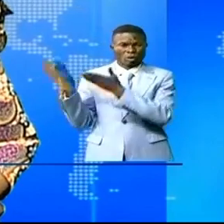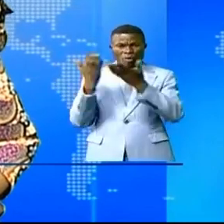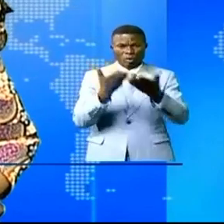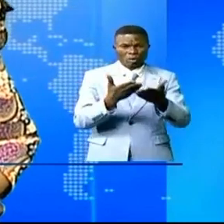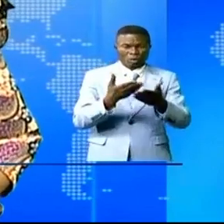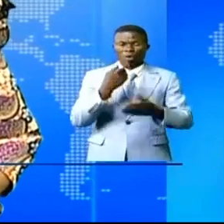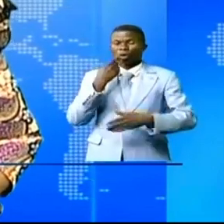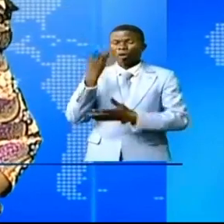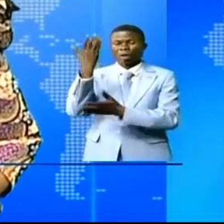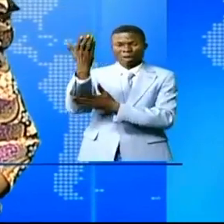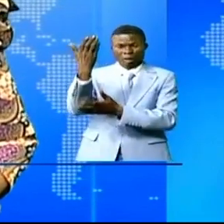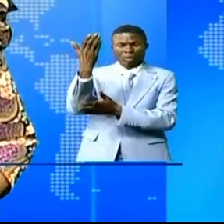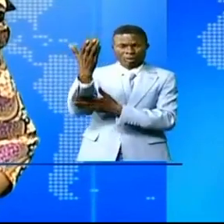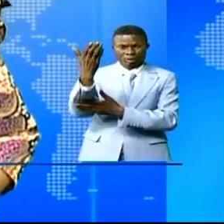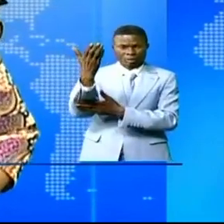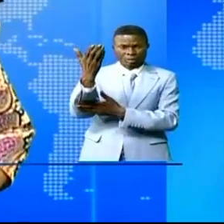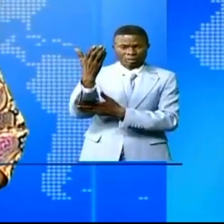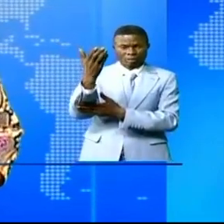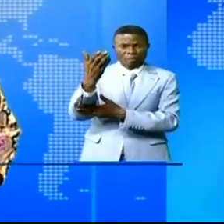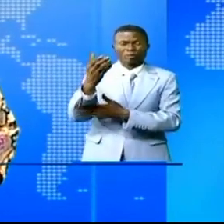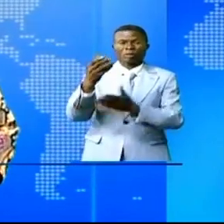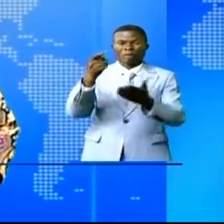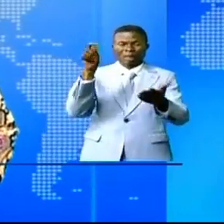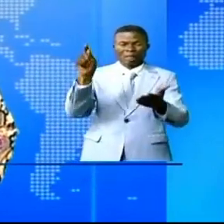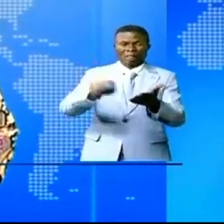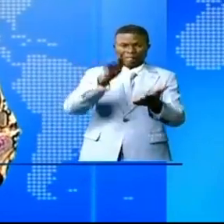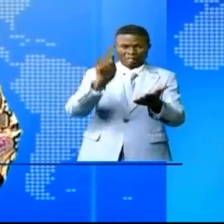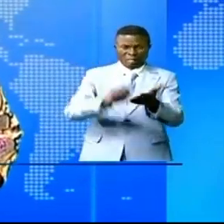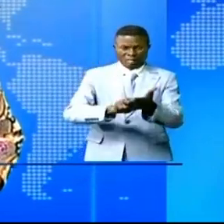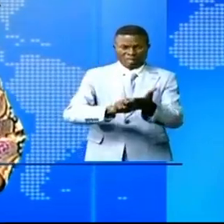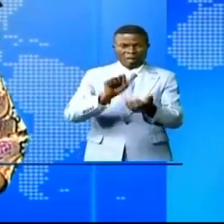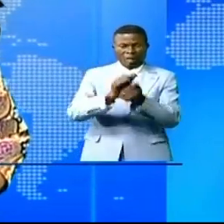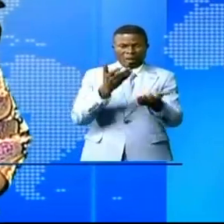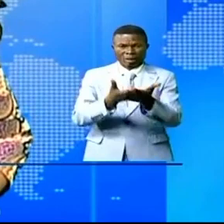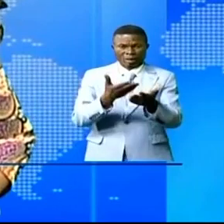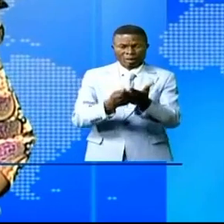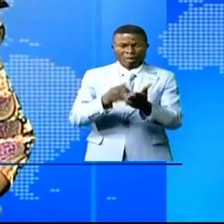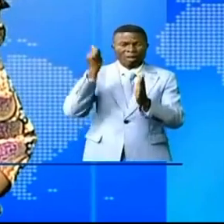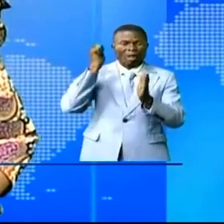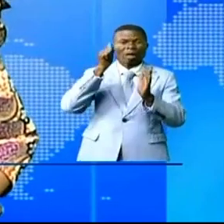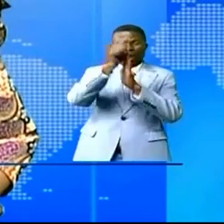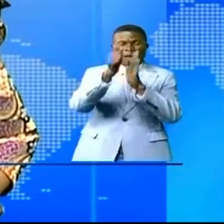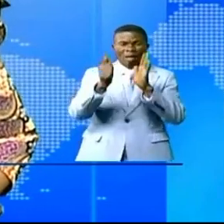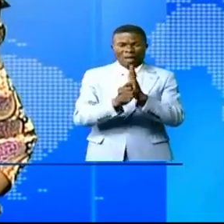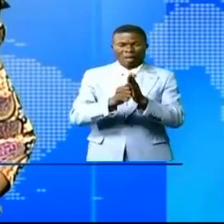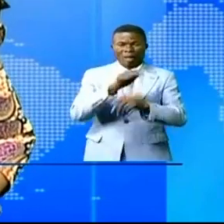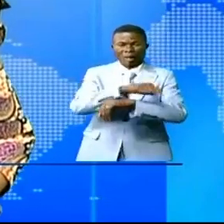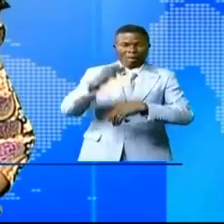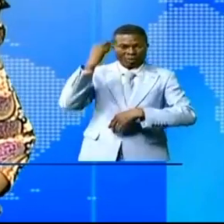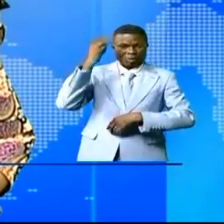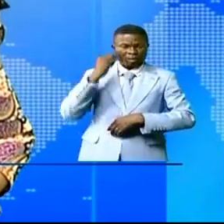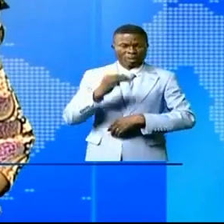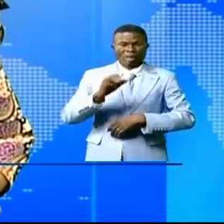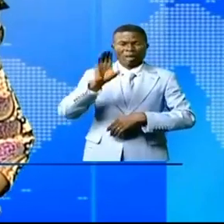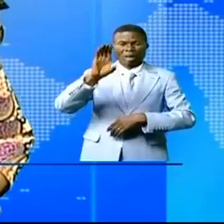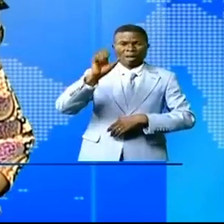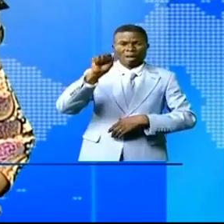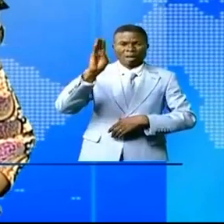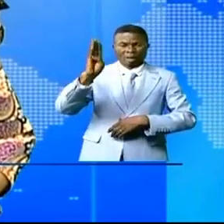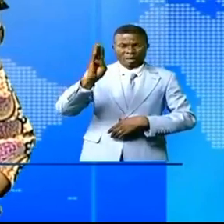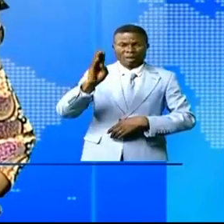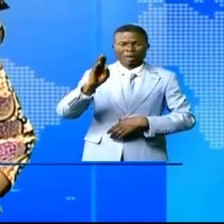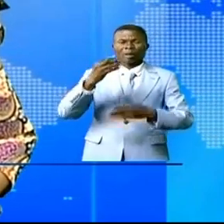commander les timbres ou instaurer à cet effet par l'arrêté ministériel numéro cab finances